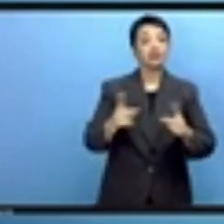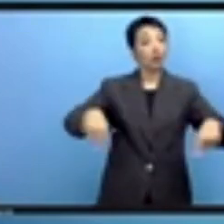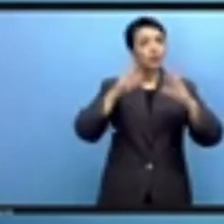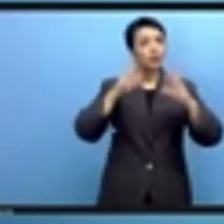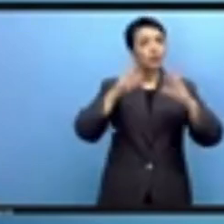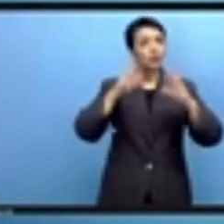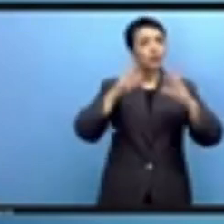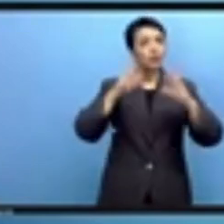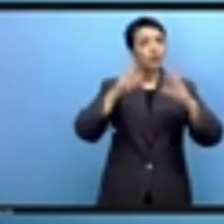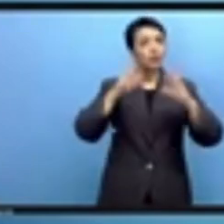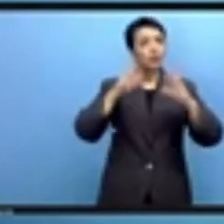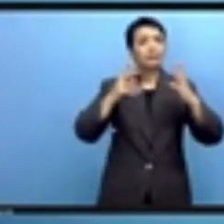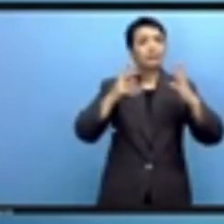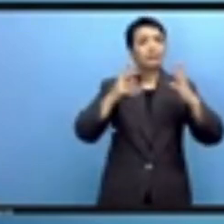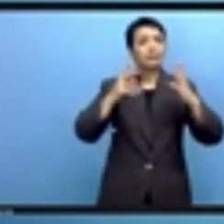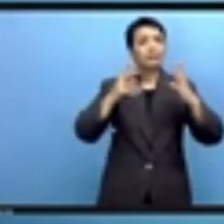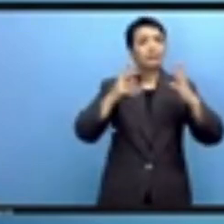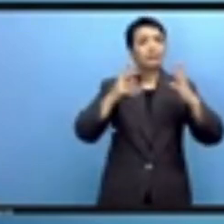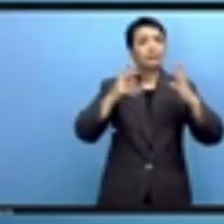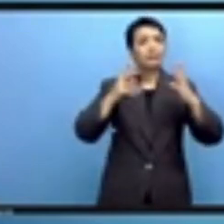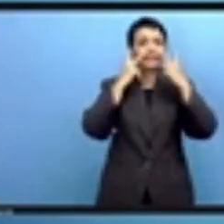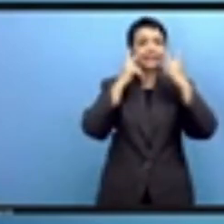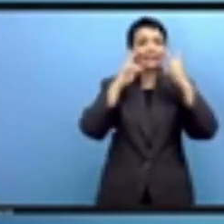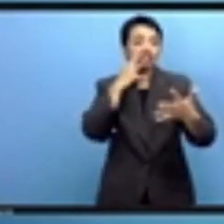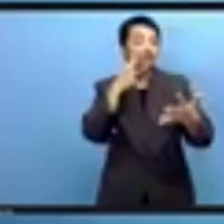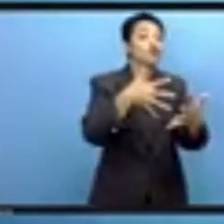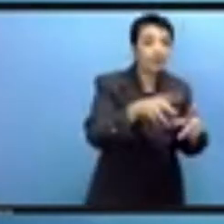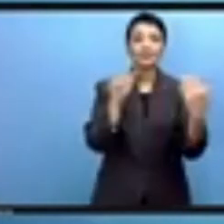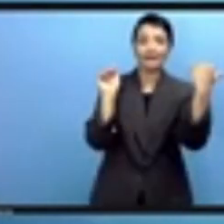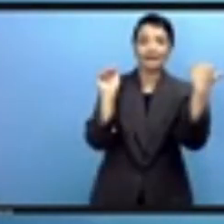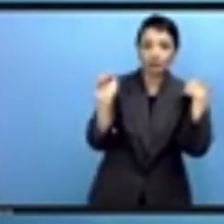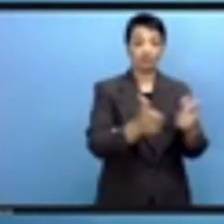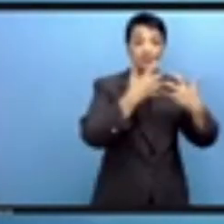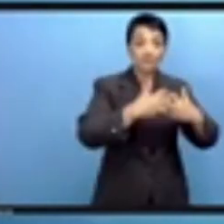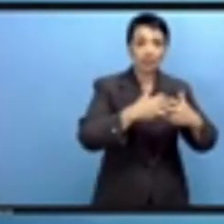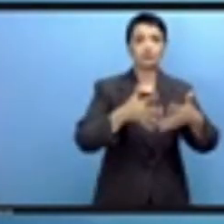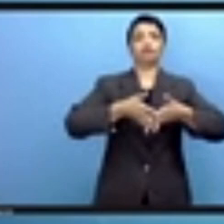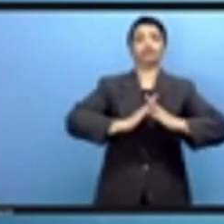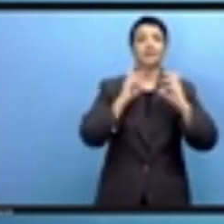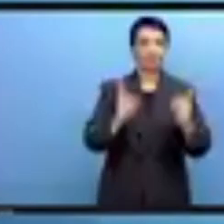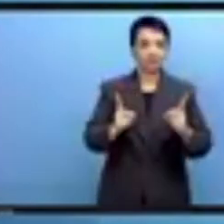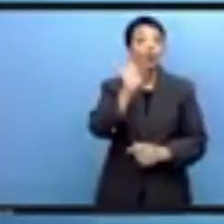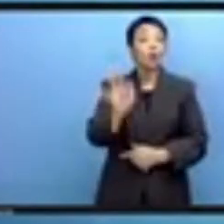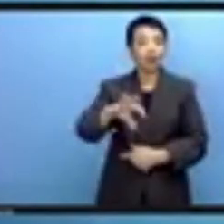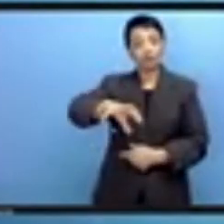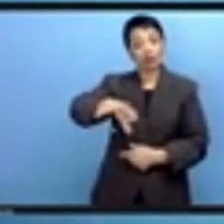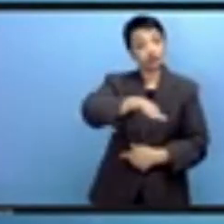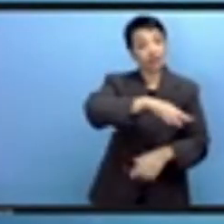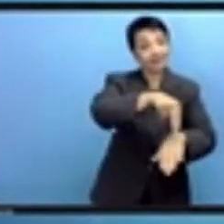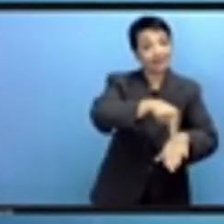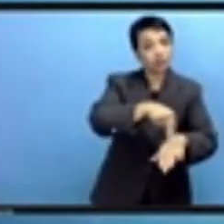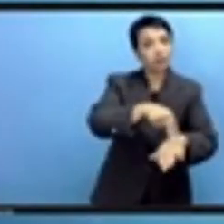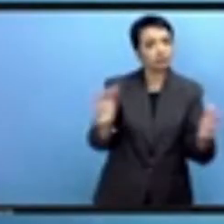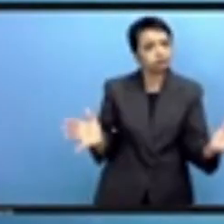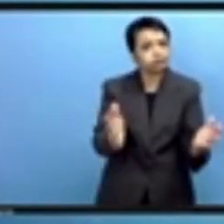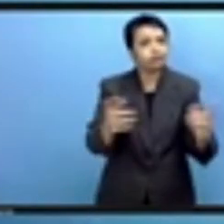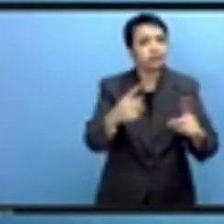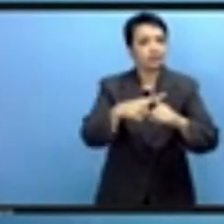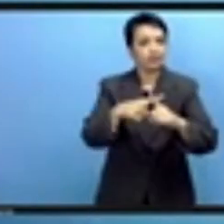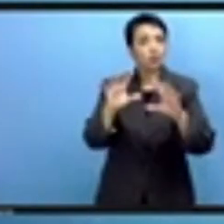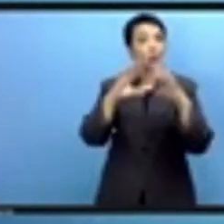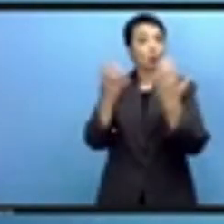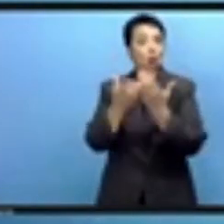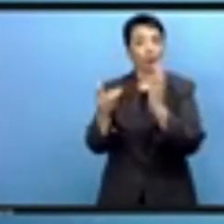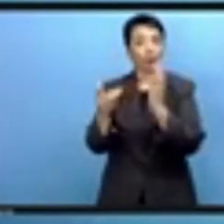们要建设透明度和问责制的机构，使全球的科技巨